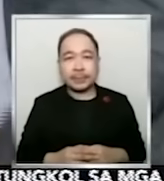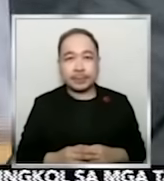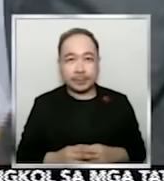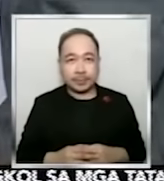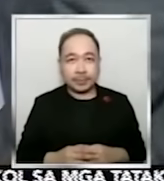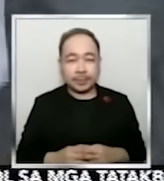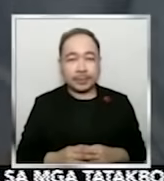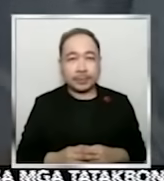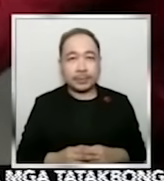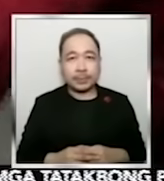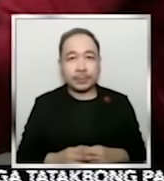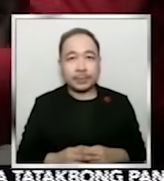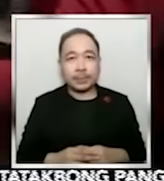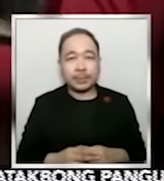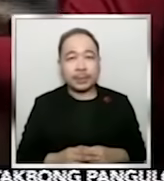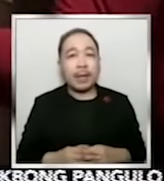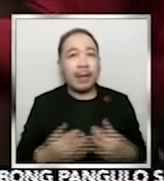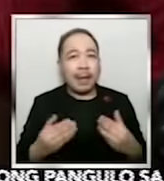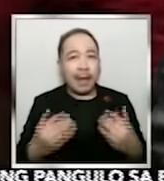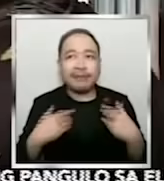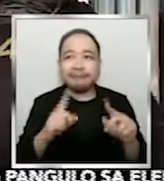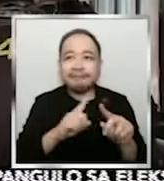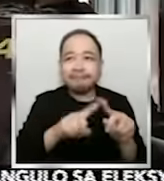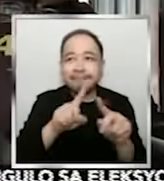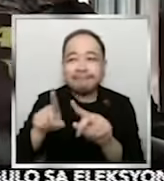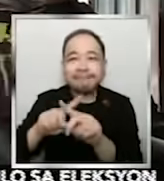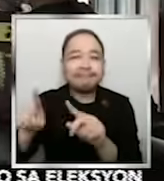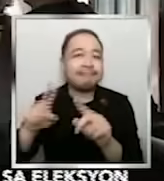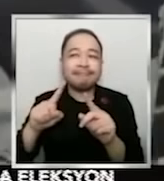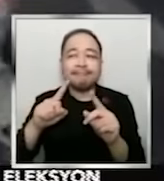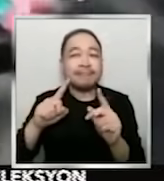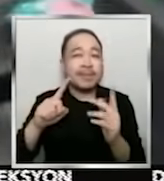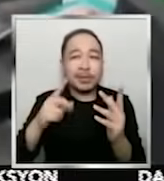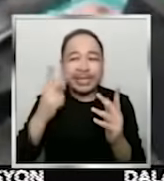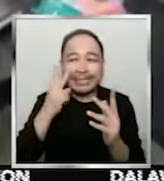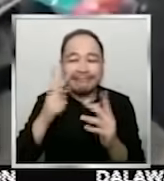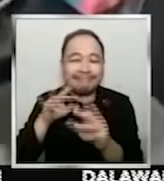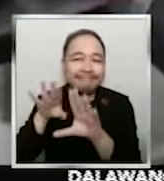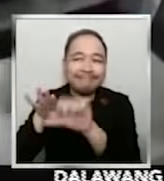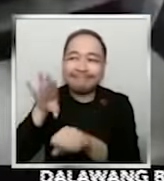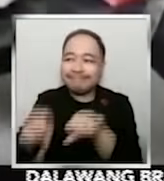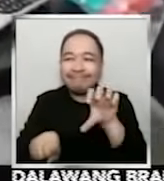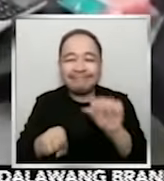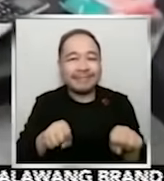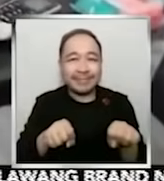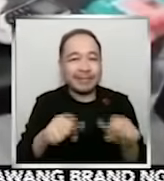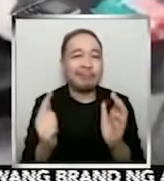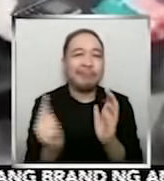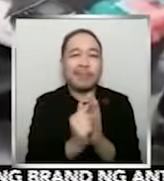Naging sunod-sunod ang mga operasyon laban sa iligal na bentahan ng antigen test kits.